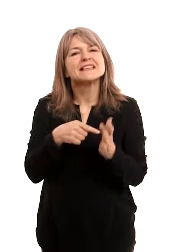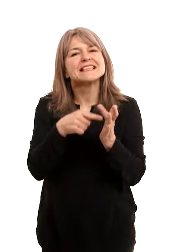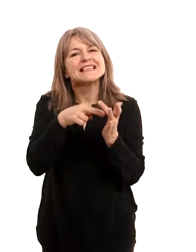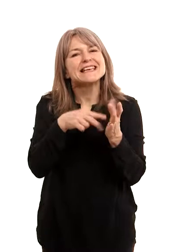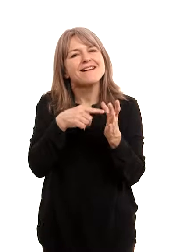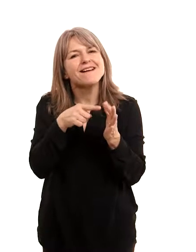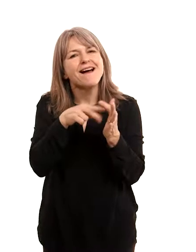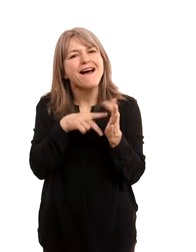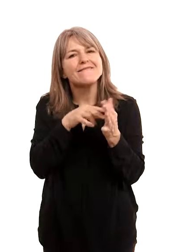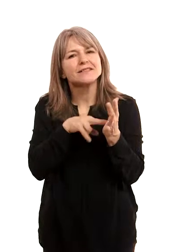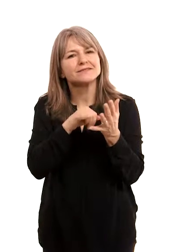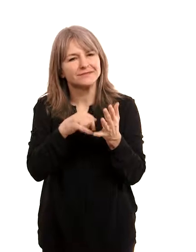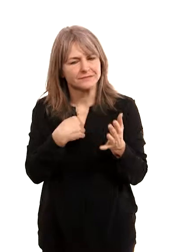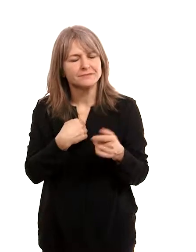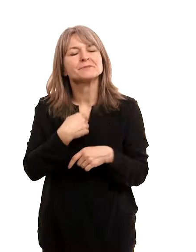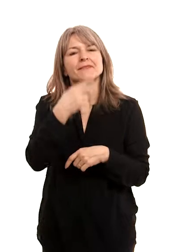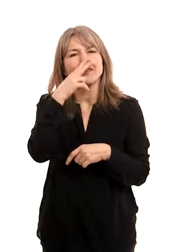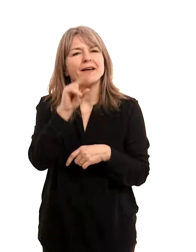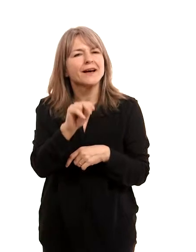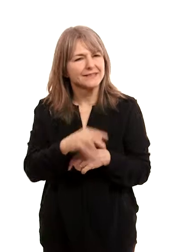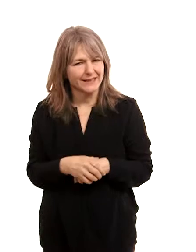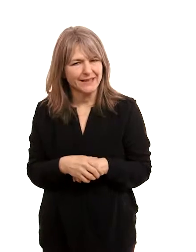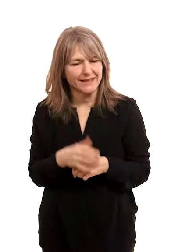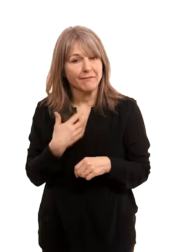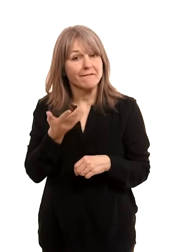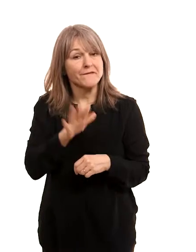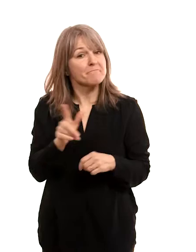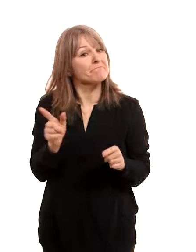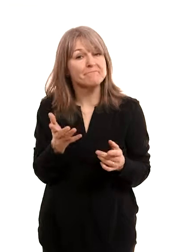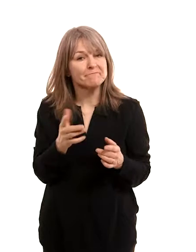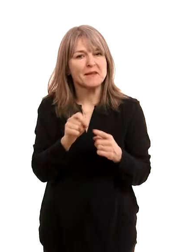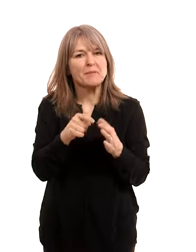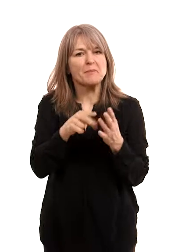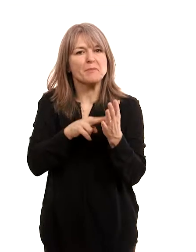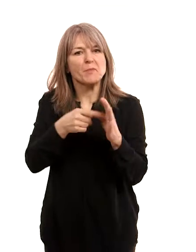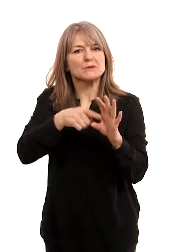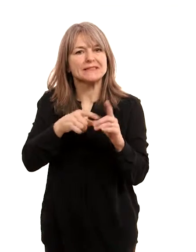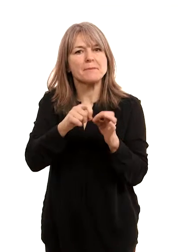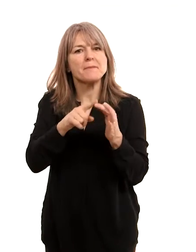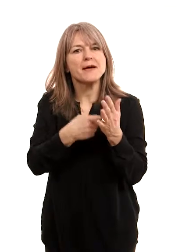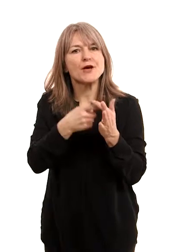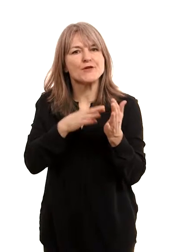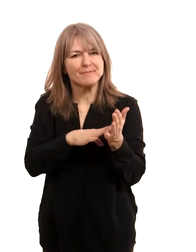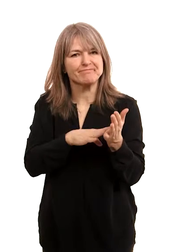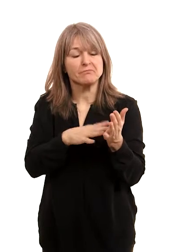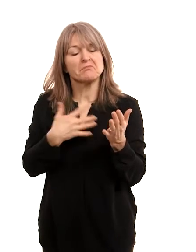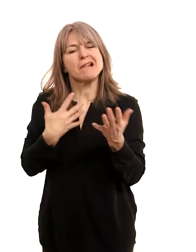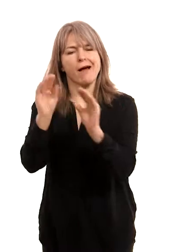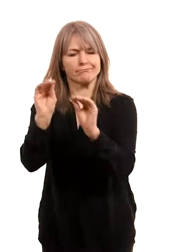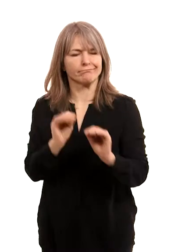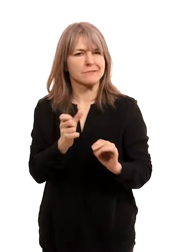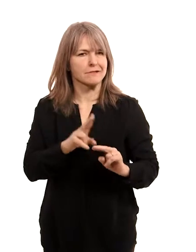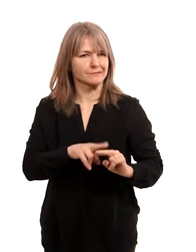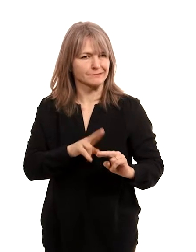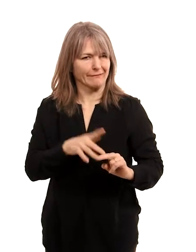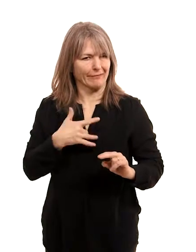Enw Tina'n, fi'n 30 blwydd oed, dod o Pontyberem yn wreiddiol a byw yn Nghaerdydd nawr. A byw yn